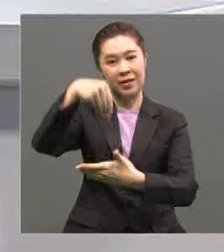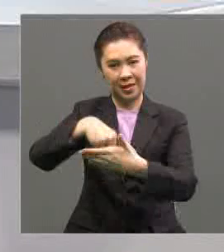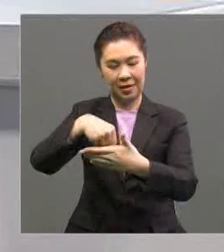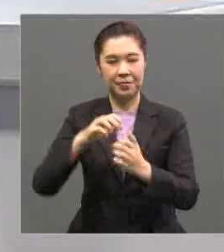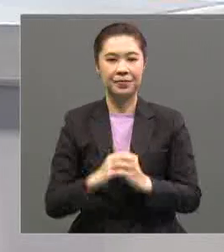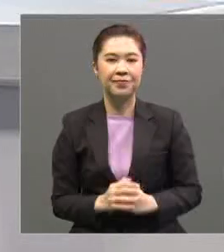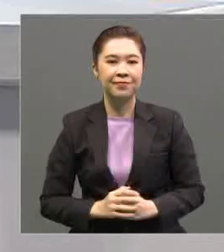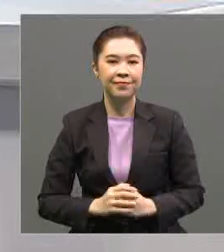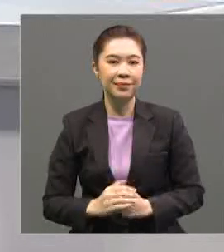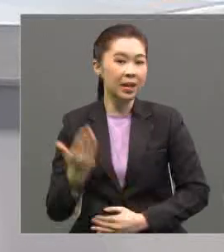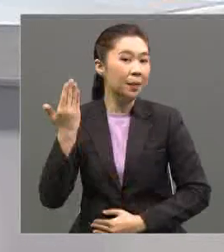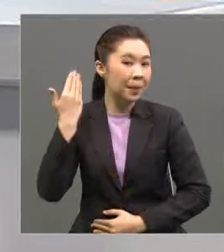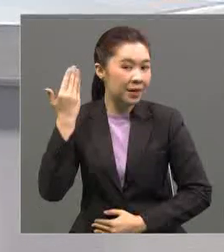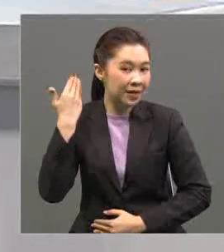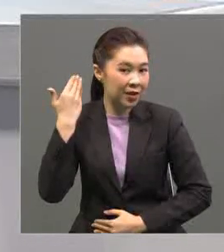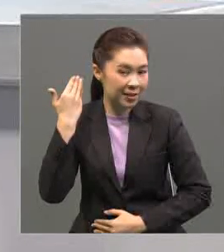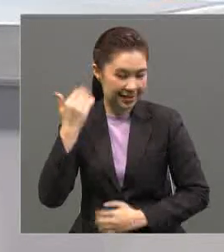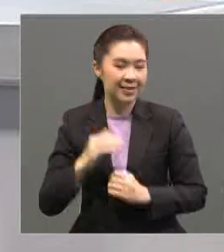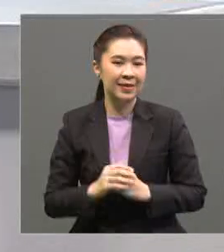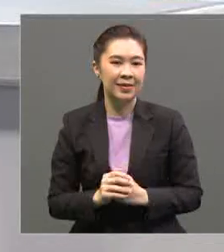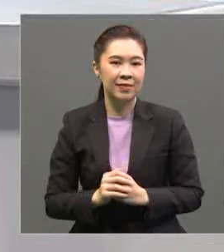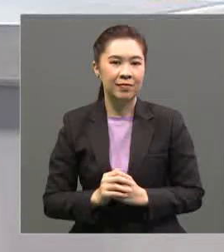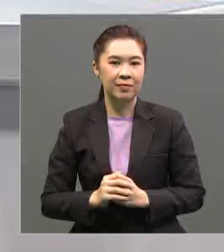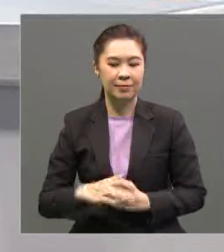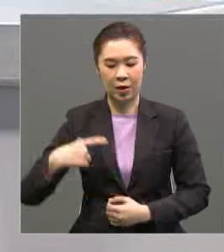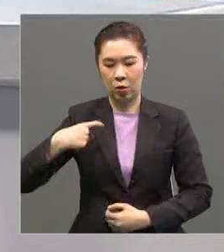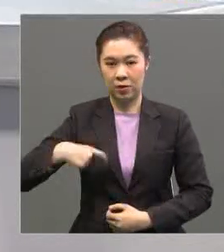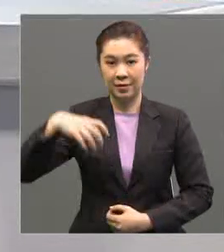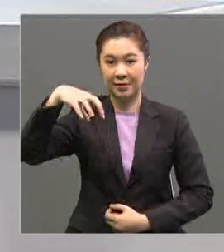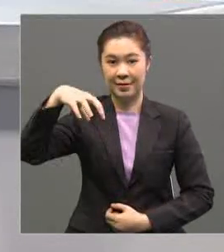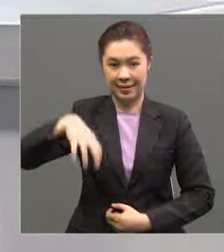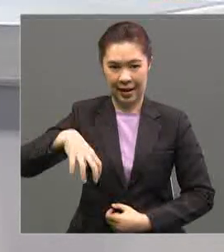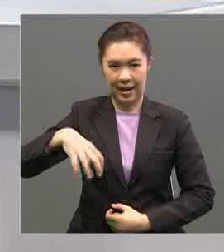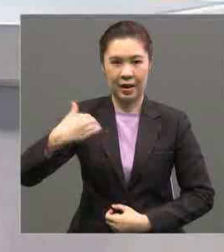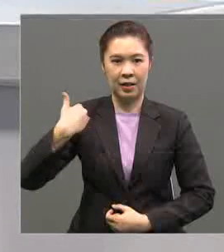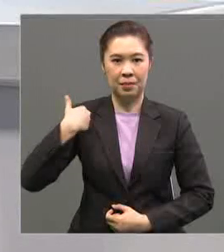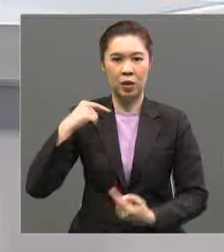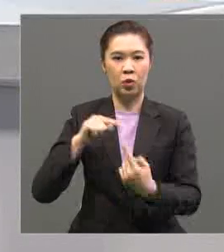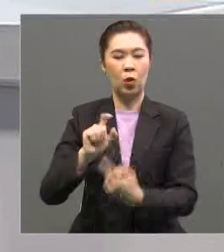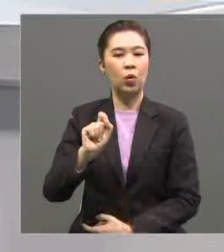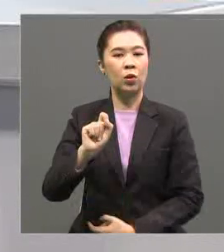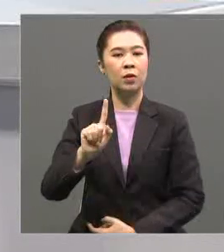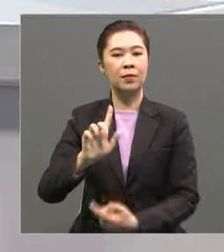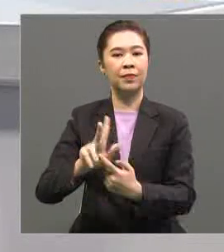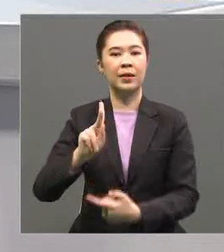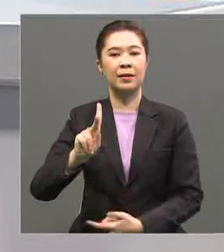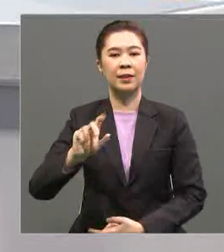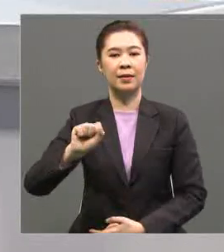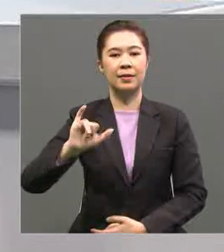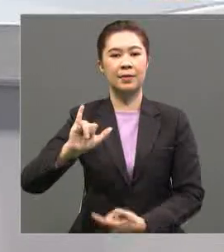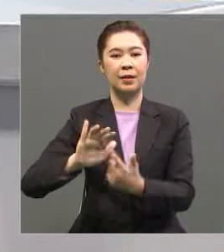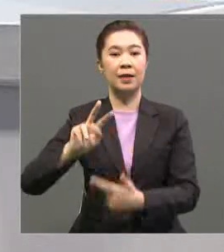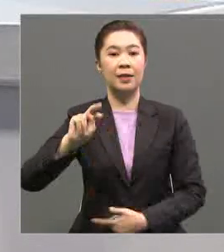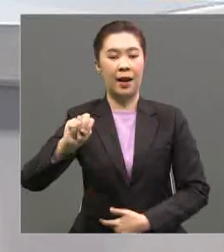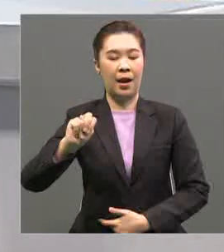ล้ววันนี้เมื่อสักครู่ที่ผ่านมาเองไม่กี่นาทีเองนะคะศาลรัฐธรรมนูญก็รับคำร้องกรณีคุณศักดิ์สยามชิดชอบรัฐมนตรีว่าการกระทรวงคม